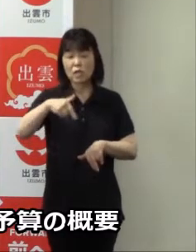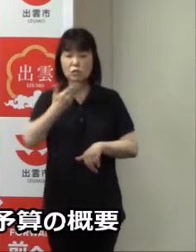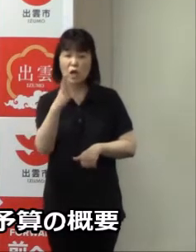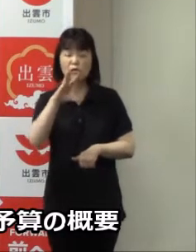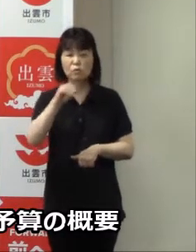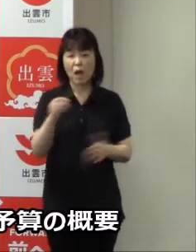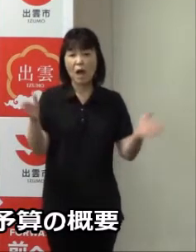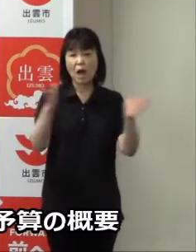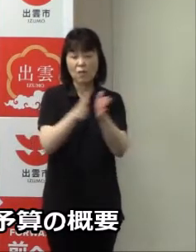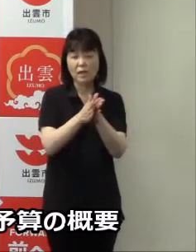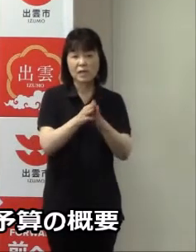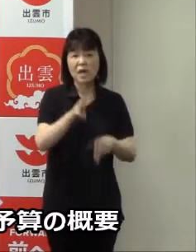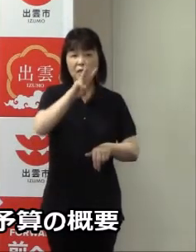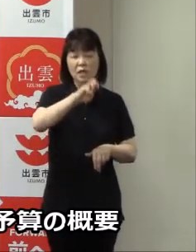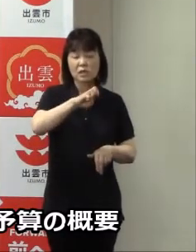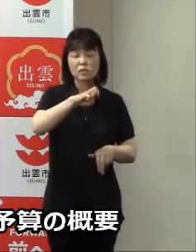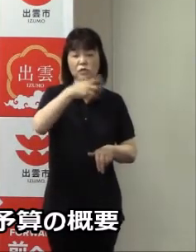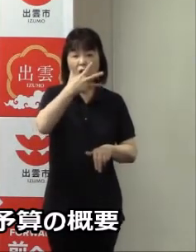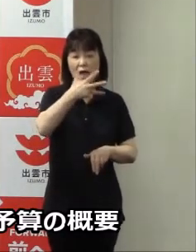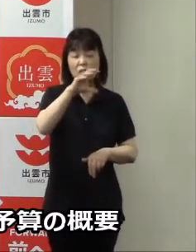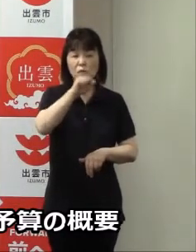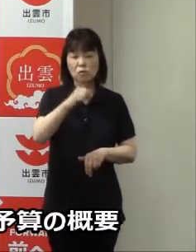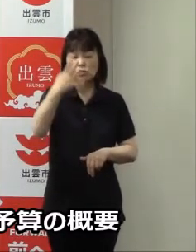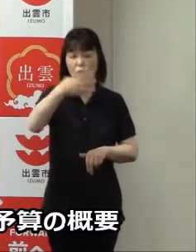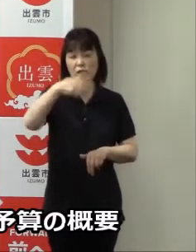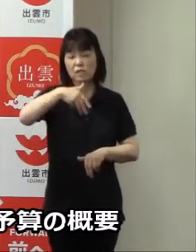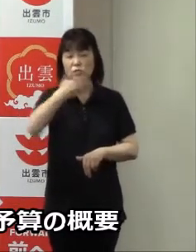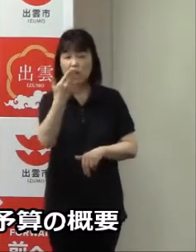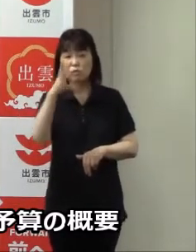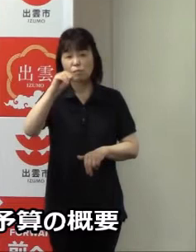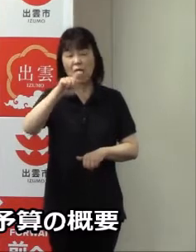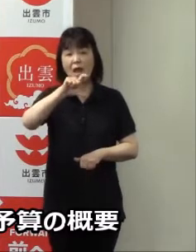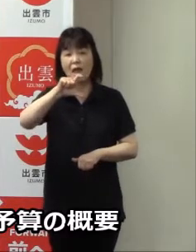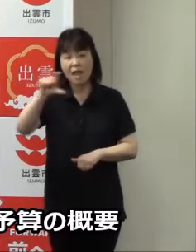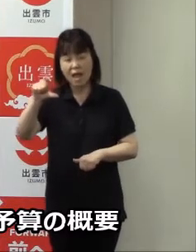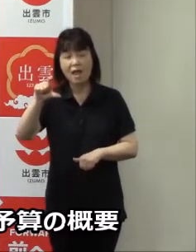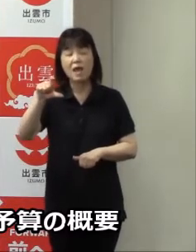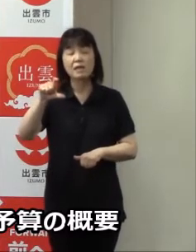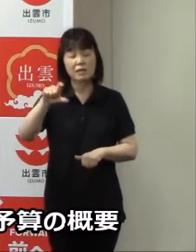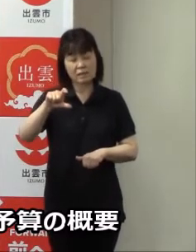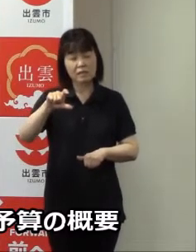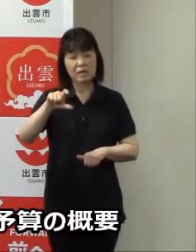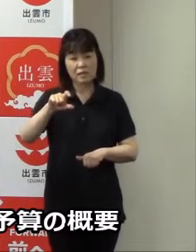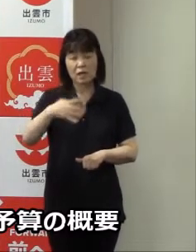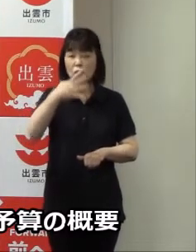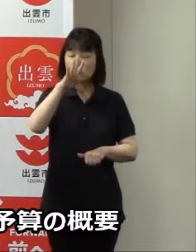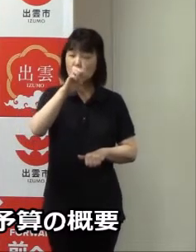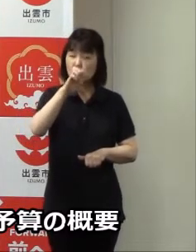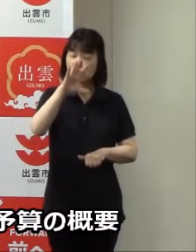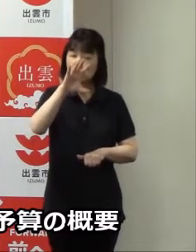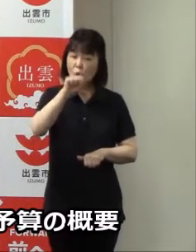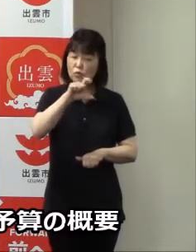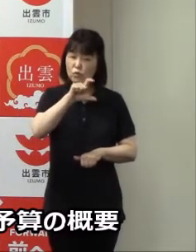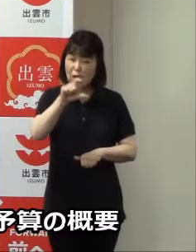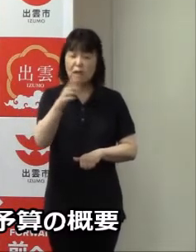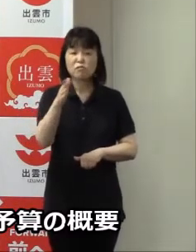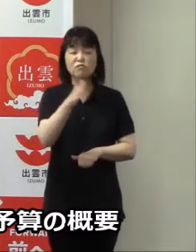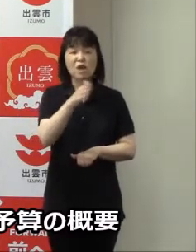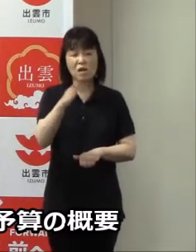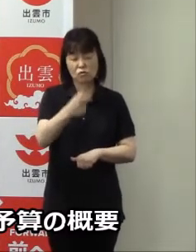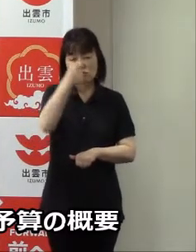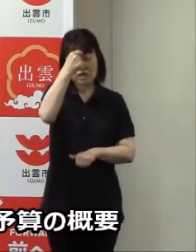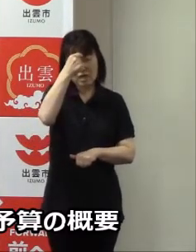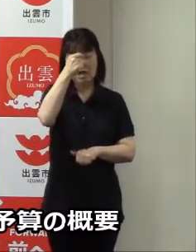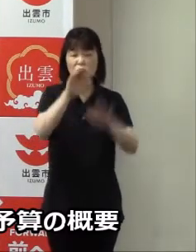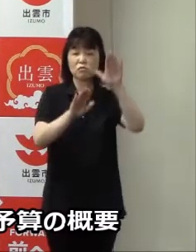て38億4900万円と約40億円弱という大変大きな被害となっておるところでございます。